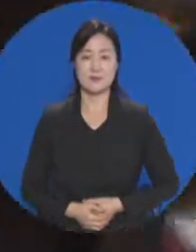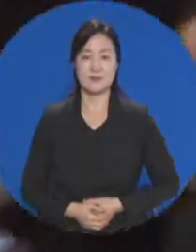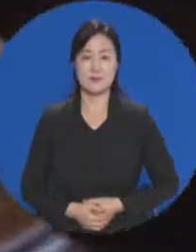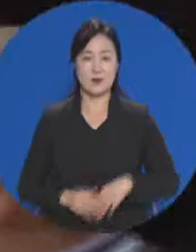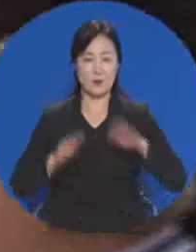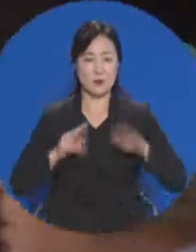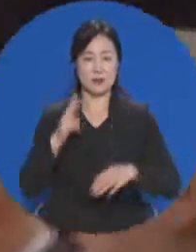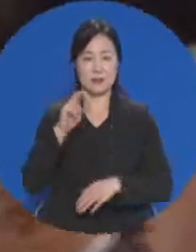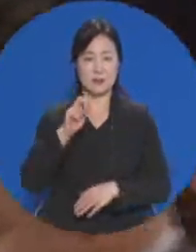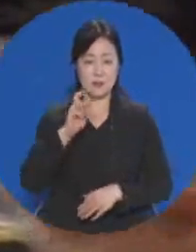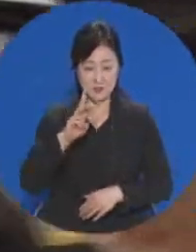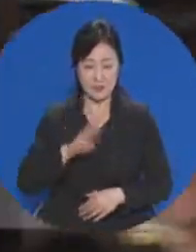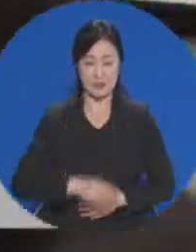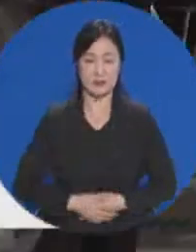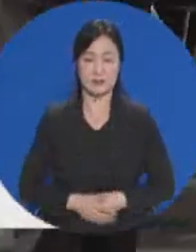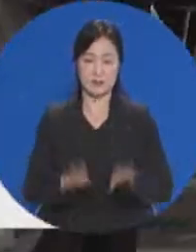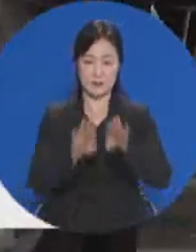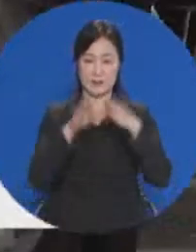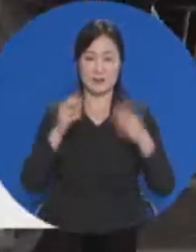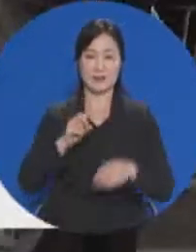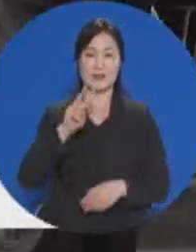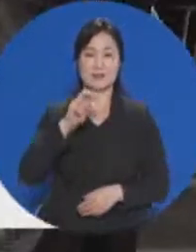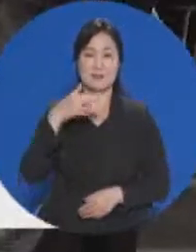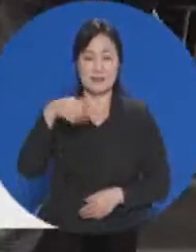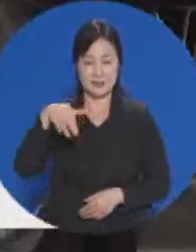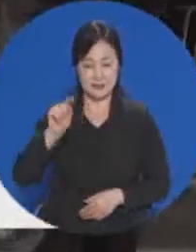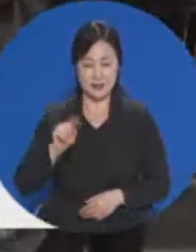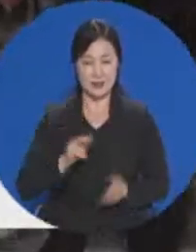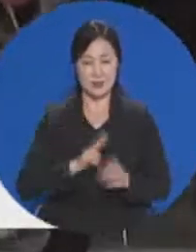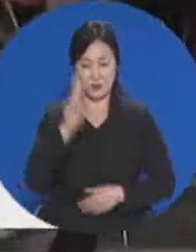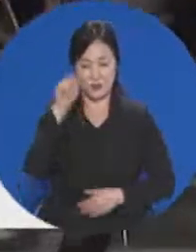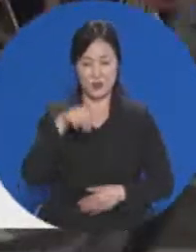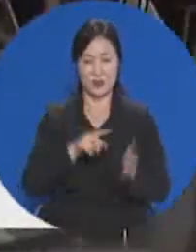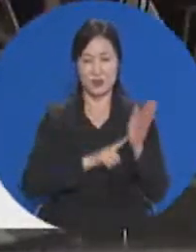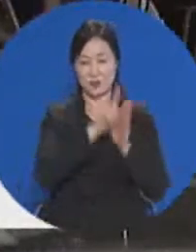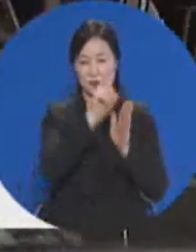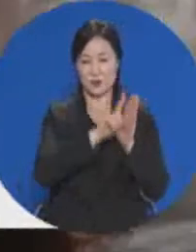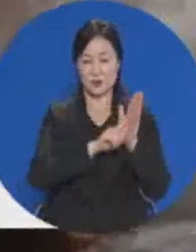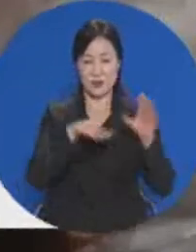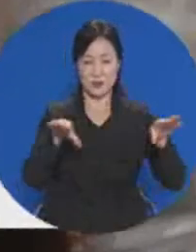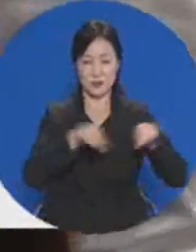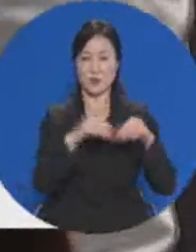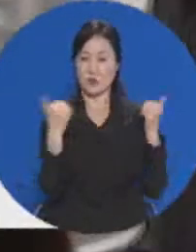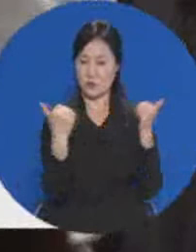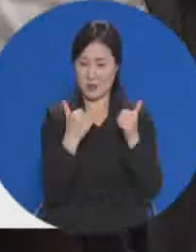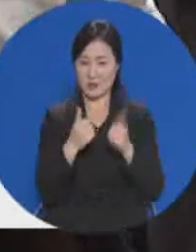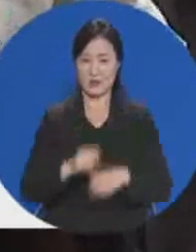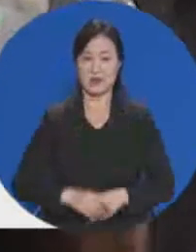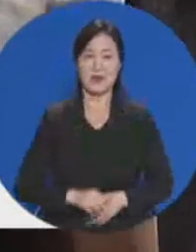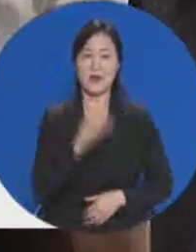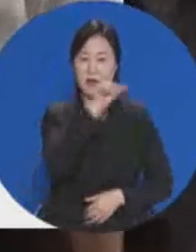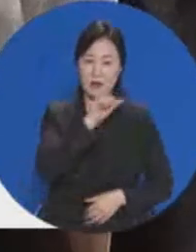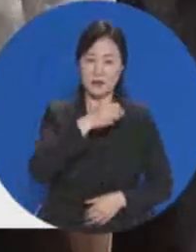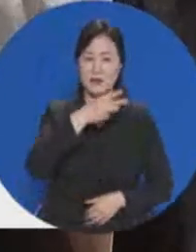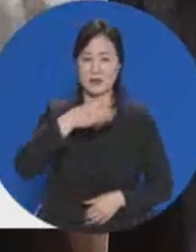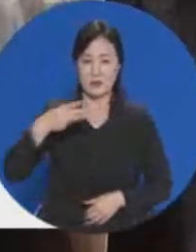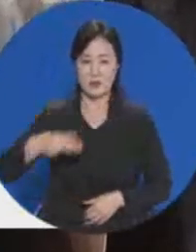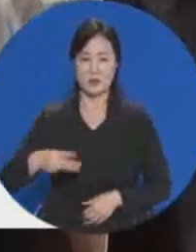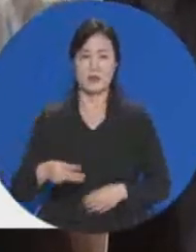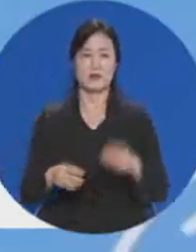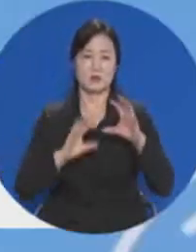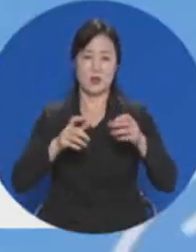오는 2023년 열릴 제28차 유엔 기후변화협약 당사국 총회는 아시아 태평양 국가 중 한 곳에서